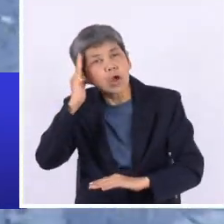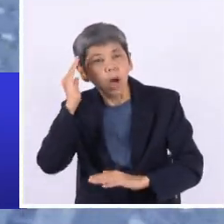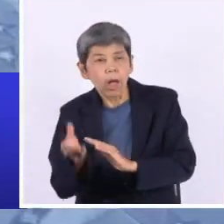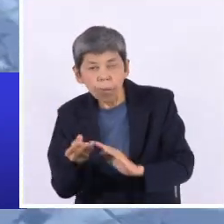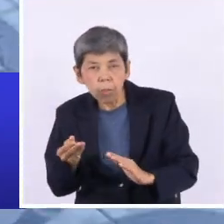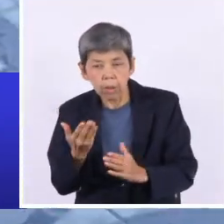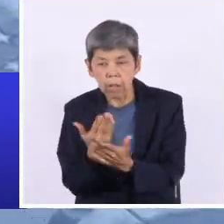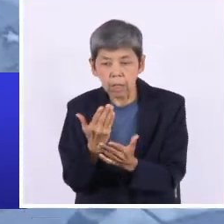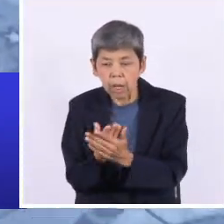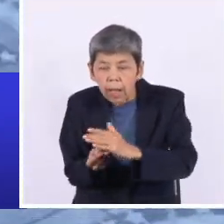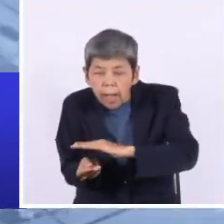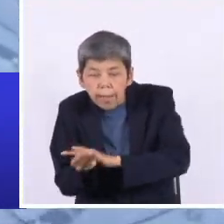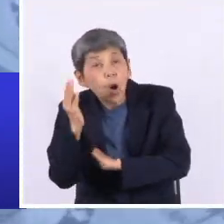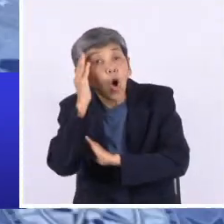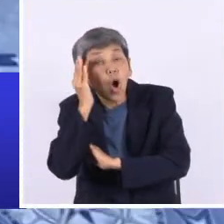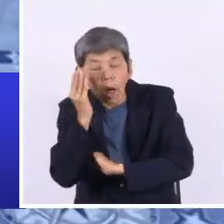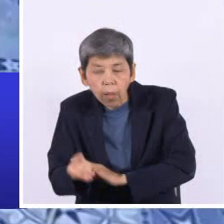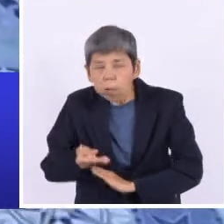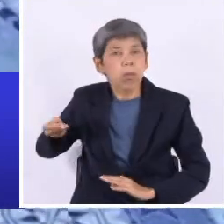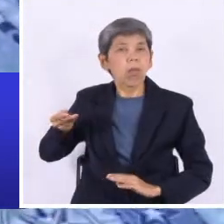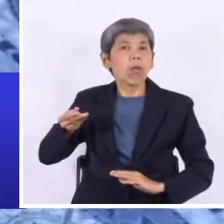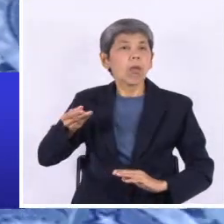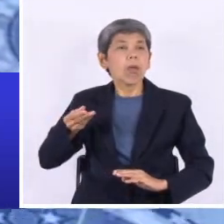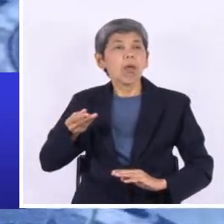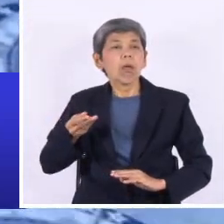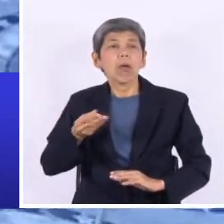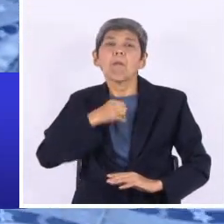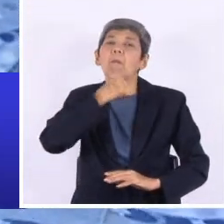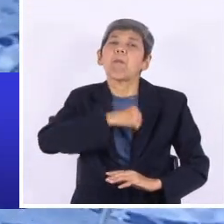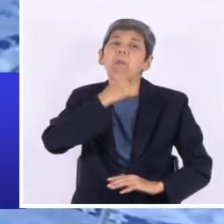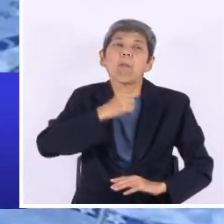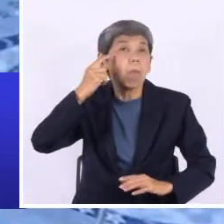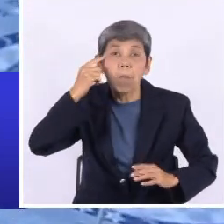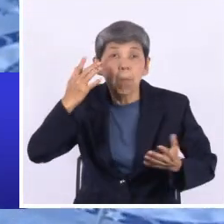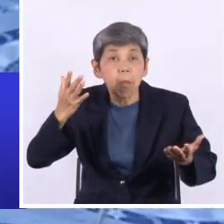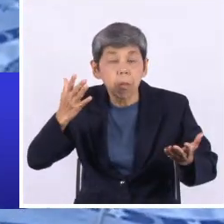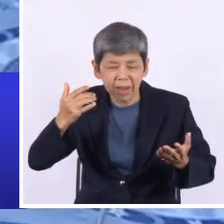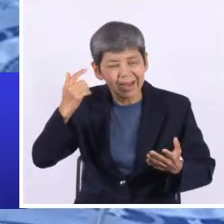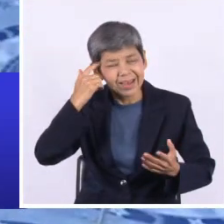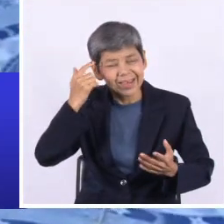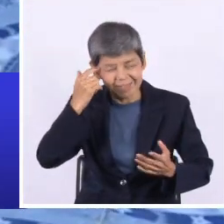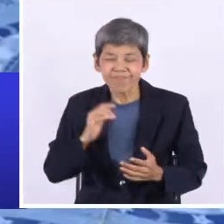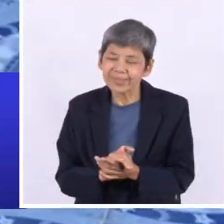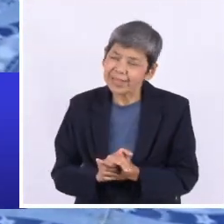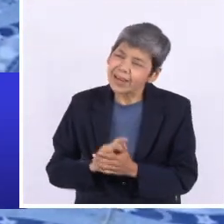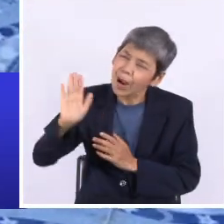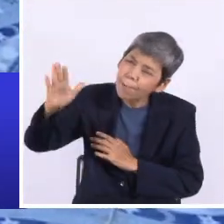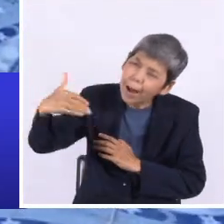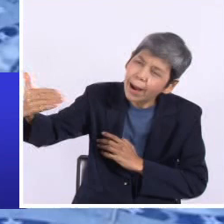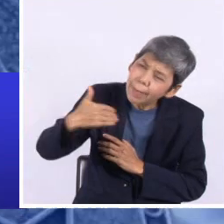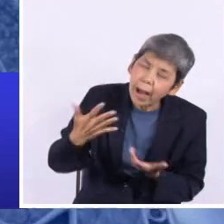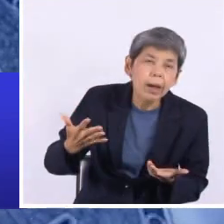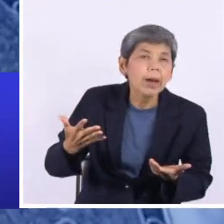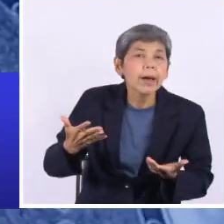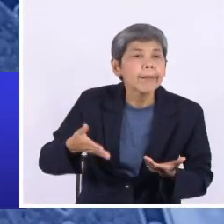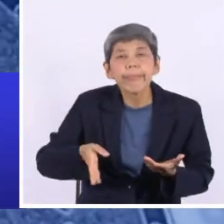ระเป๋าเงินที่อยู่ใต้เตียงเนี่ยเอาไปอย่างง่ายดายเลยแล้วสุดท้ายยายยังไม่รู้ตัวนะคิดว่าคงจะกลับมาละมั้งแต่สุดท้